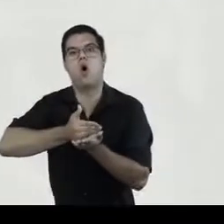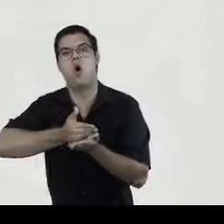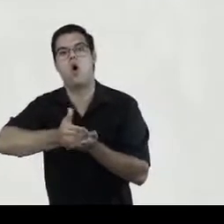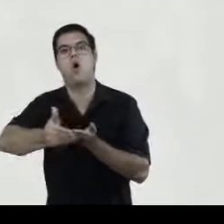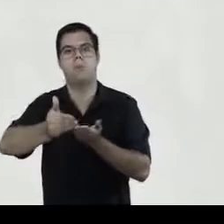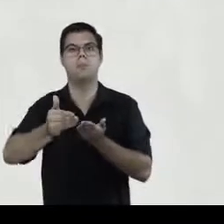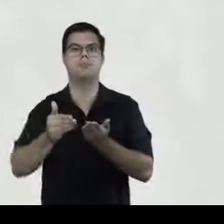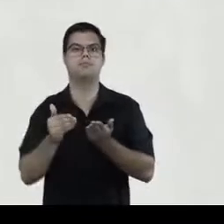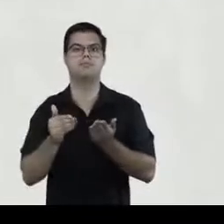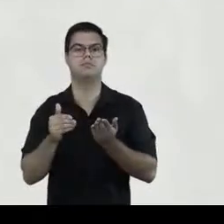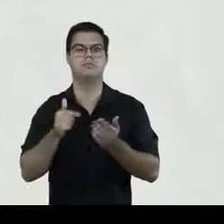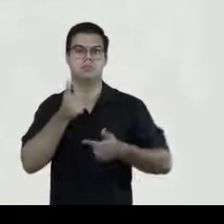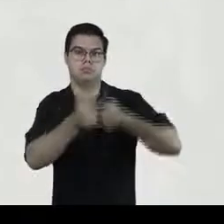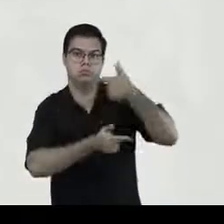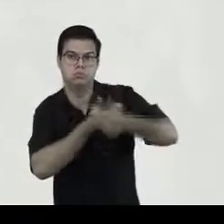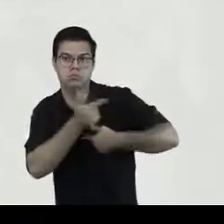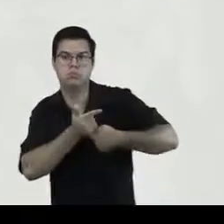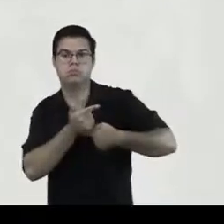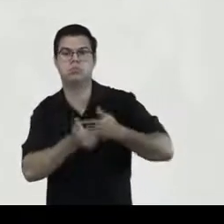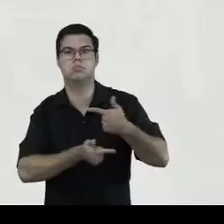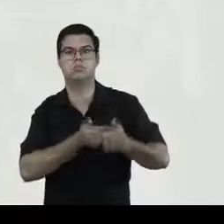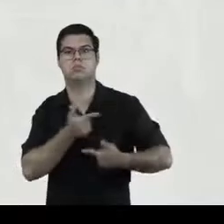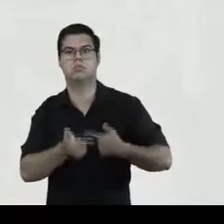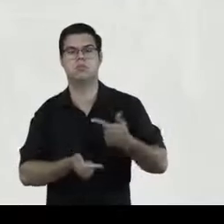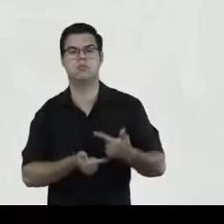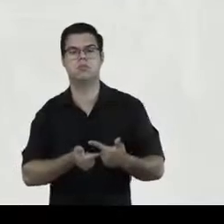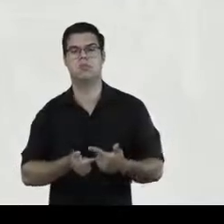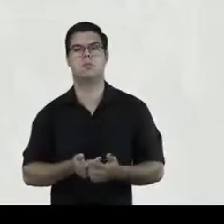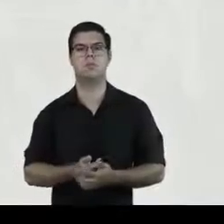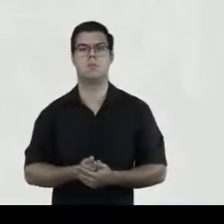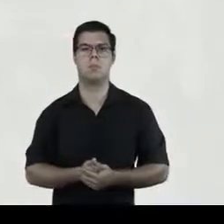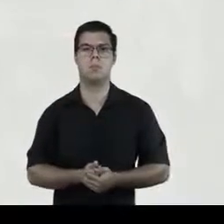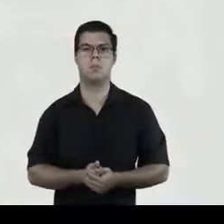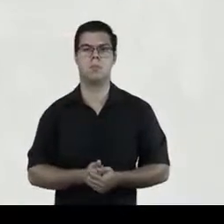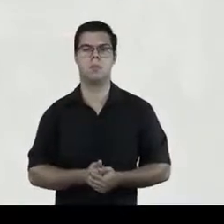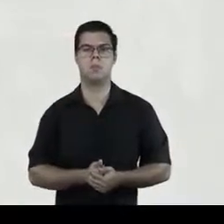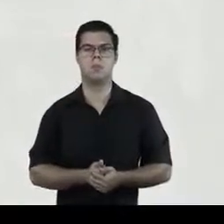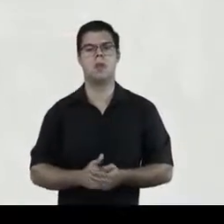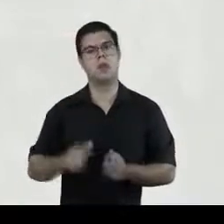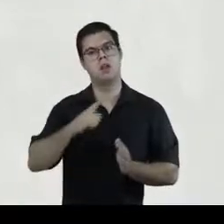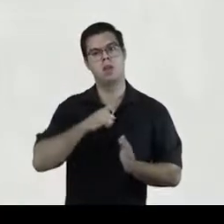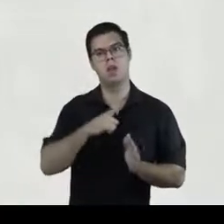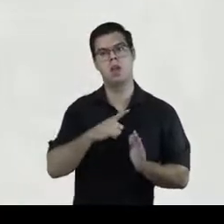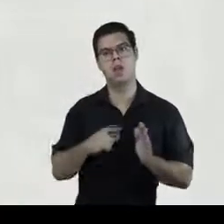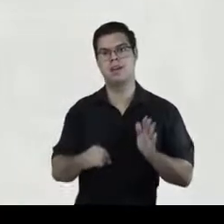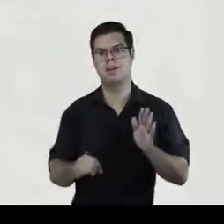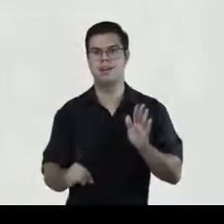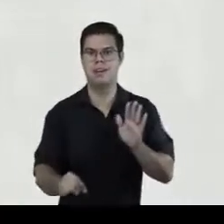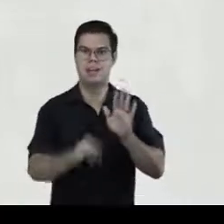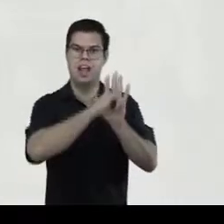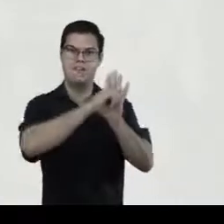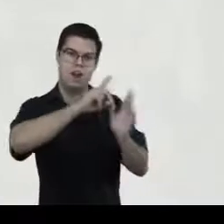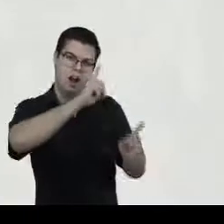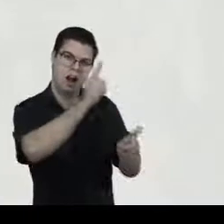Mustererkennung etwas machen können. Mustererkennung ist, falls Sie damit nicht